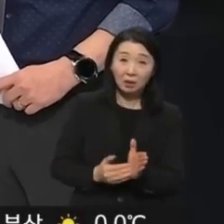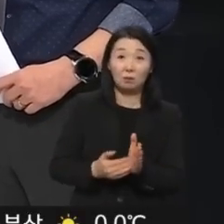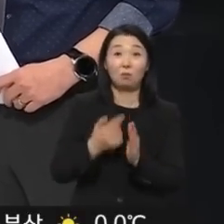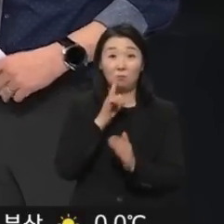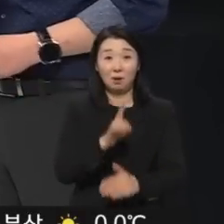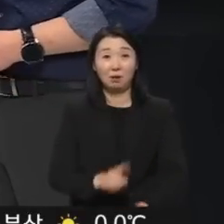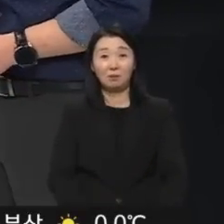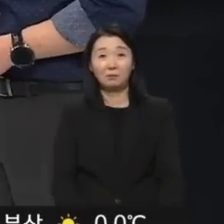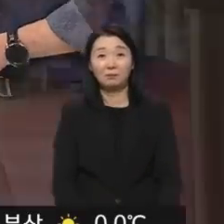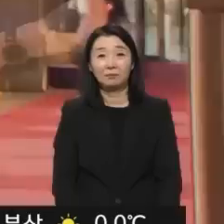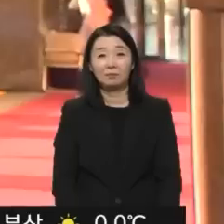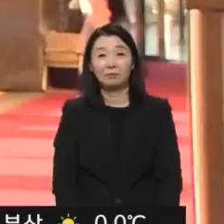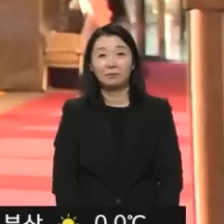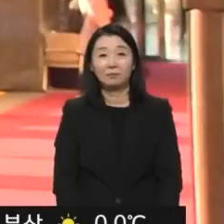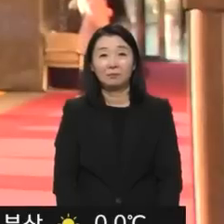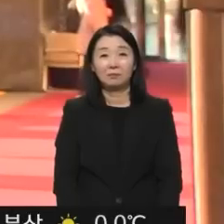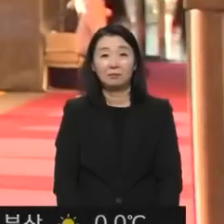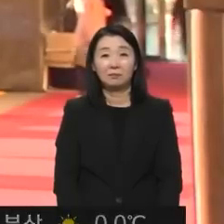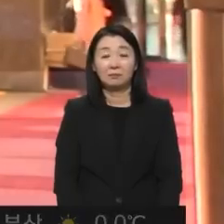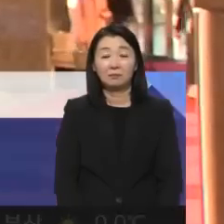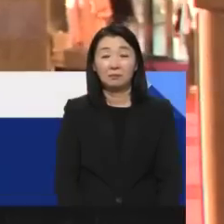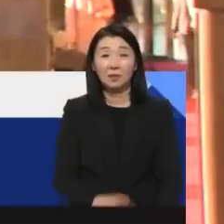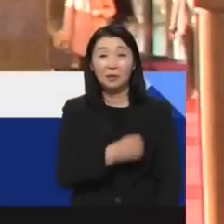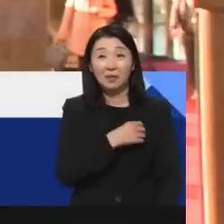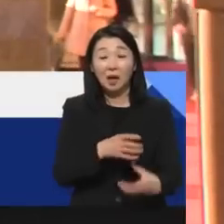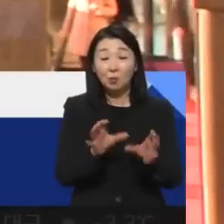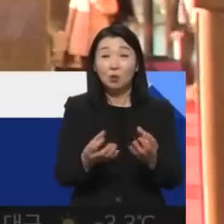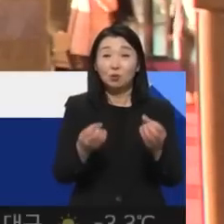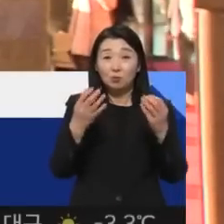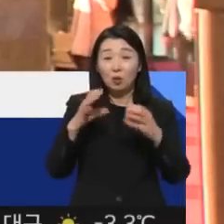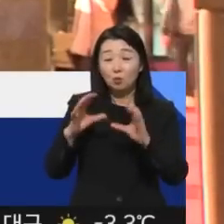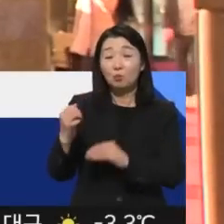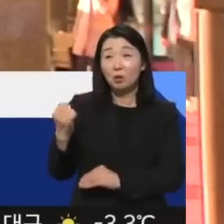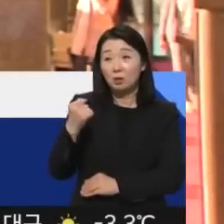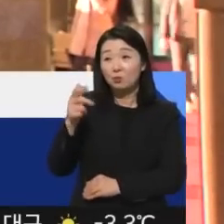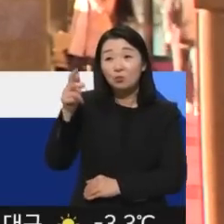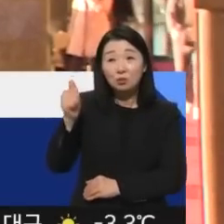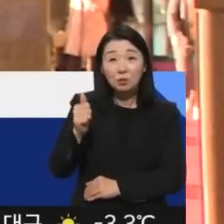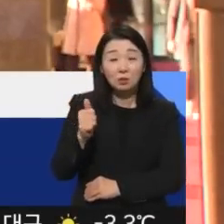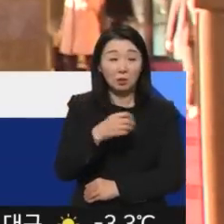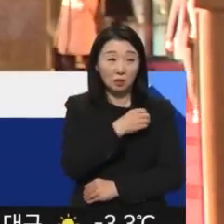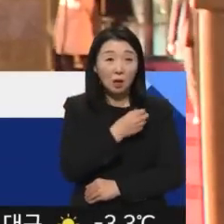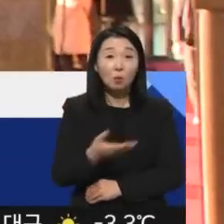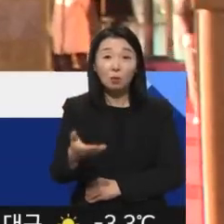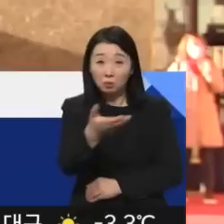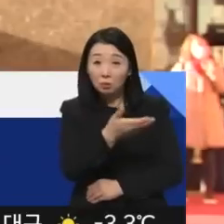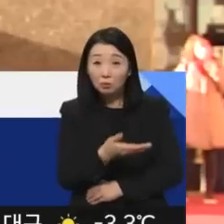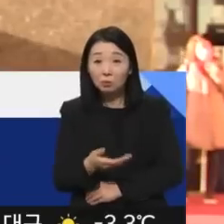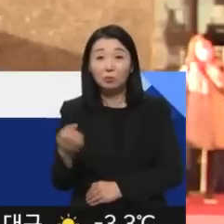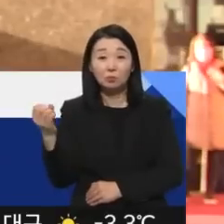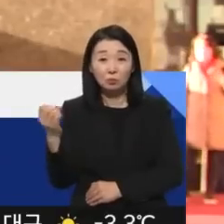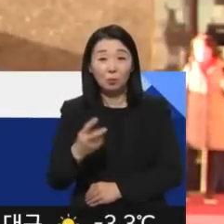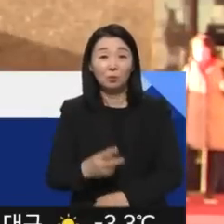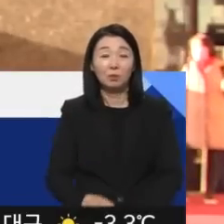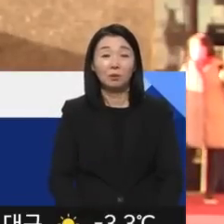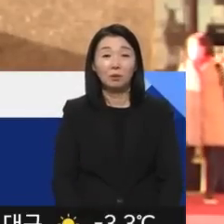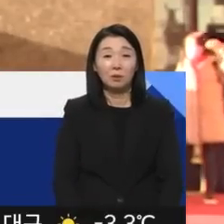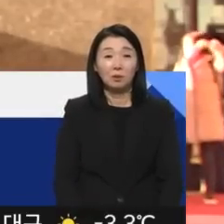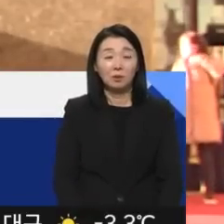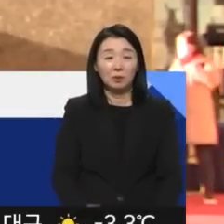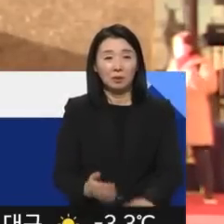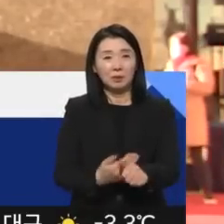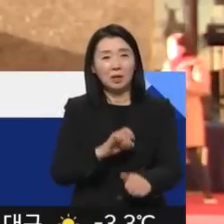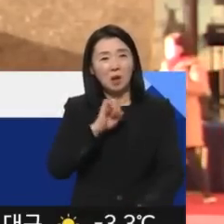밝혔습니다. 당원들의 축제, 우리 국민의힘의 주인인 당원들, 그리고 그 어려운